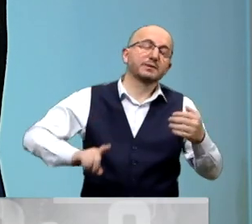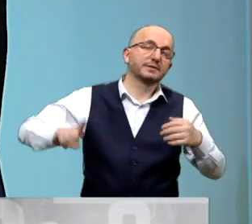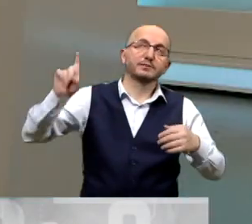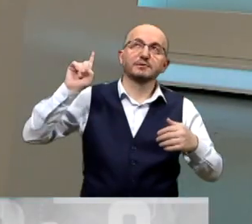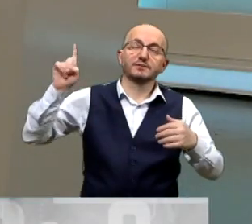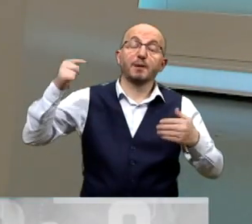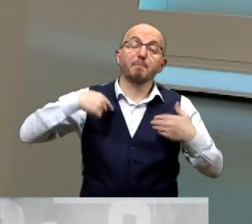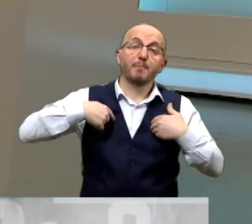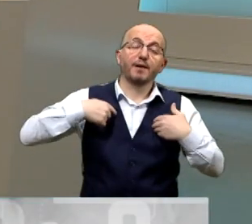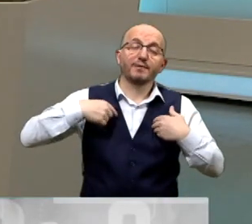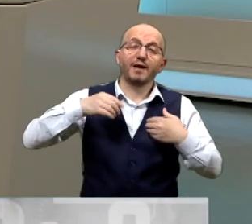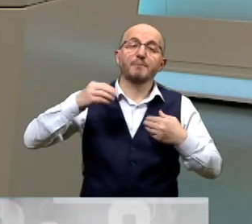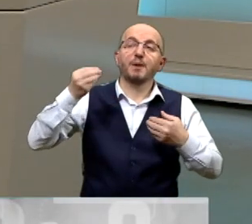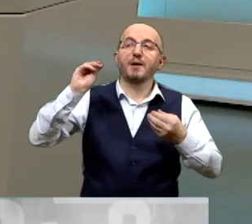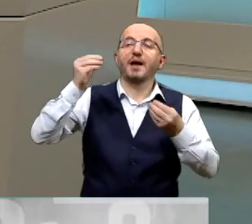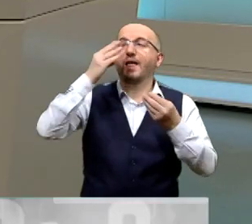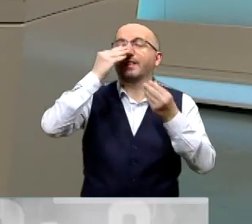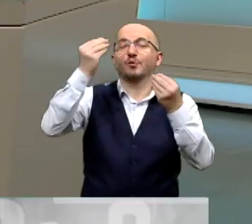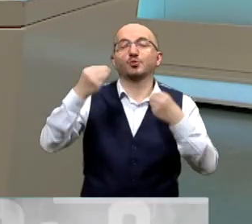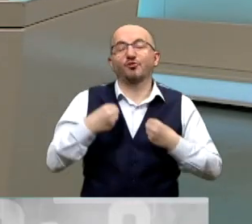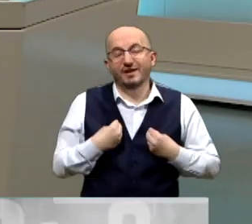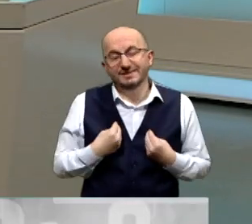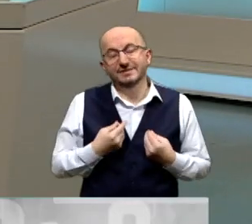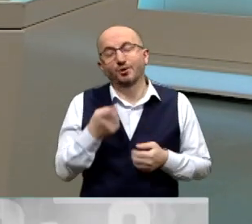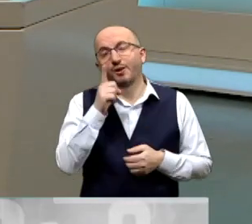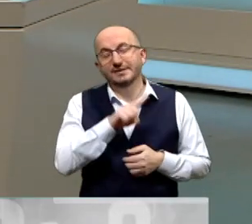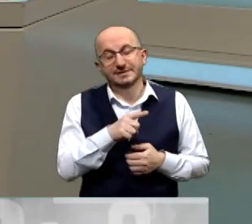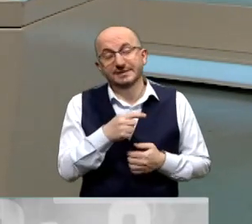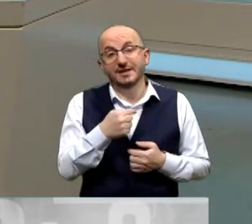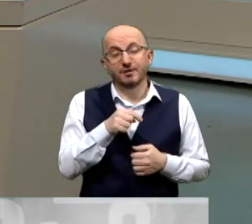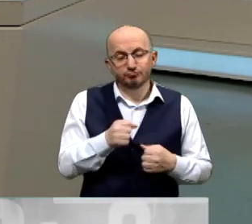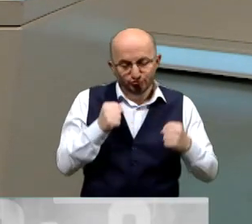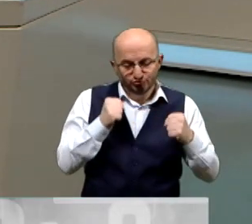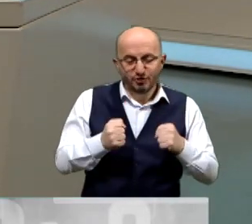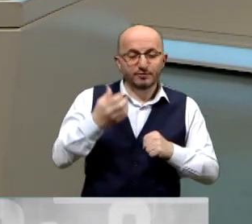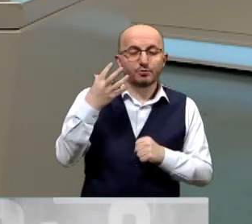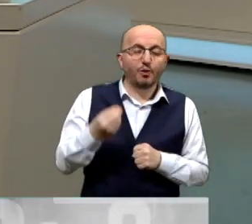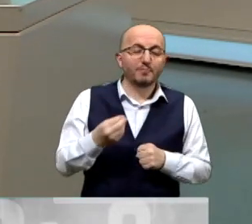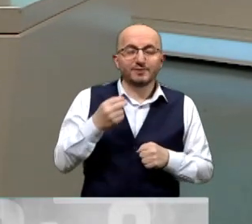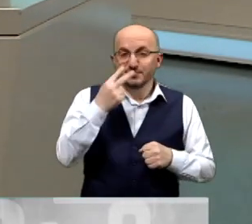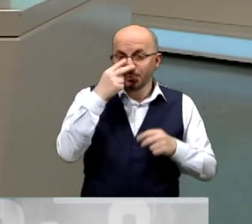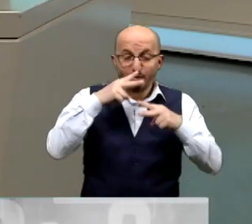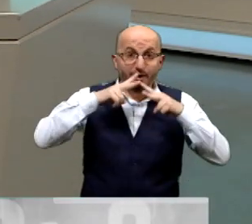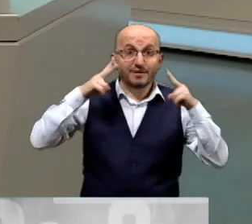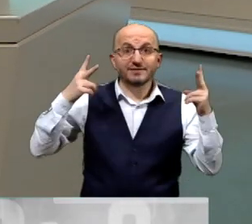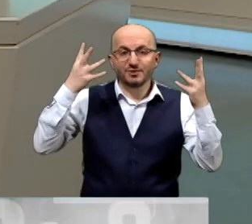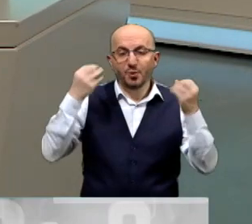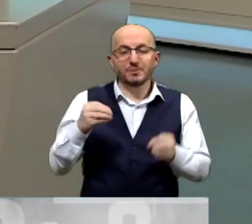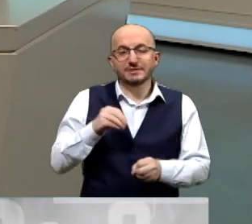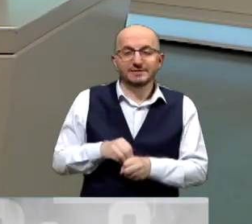bana böyle bir evlat lütfettin Dolayısıyla bunun sağlıklı olması göz aydınlığı olması için